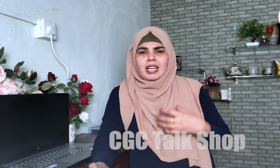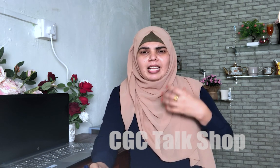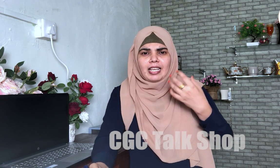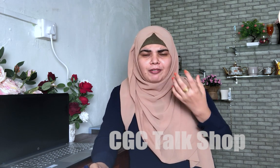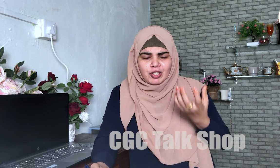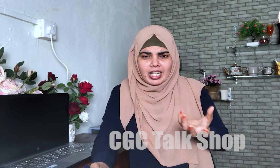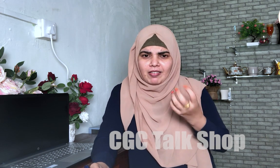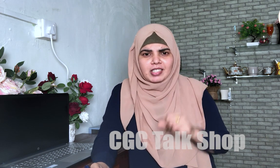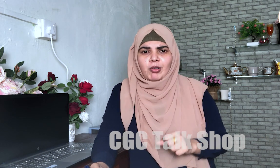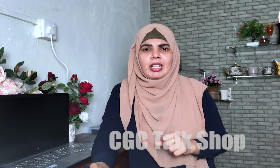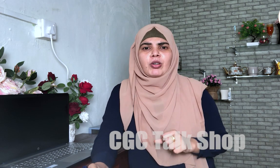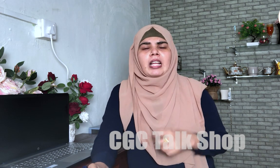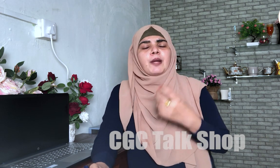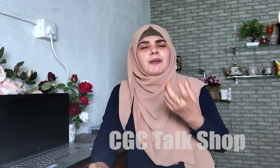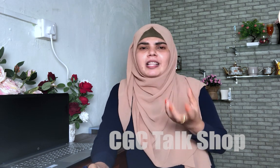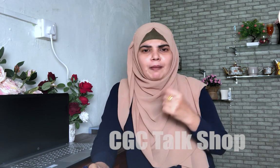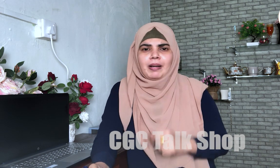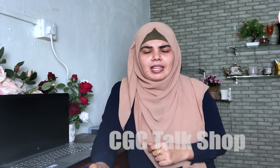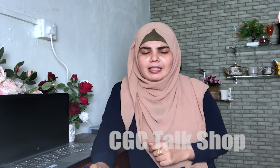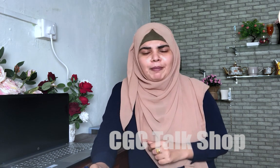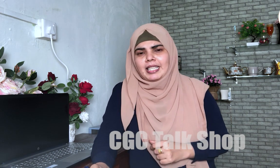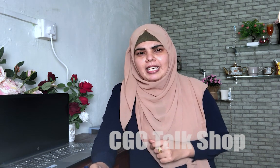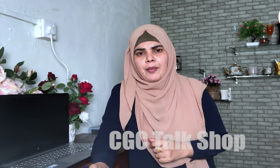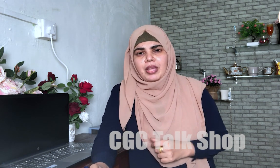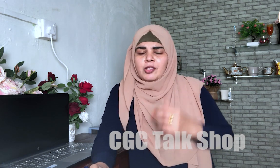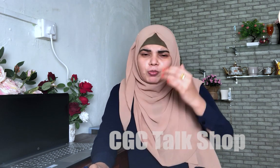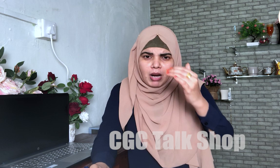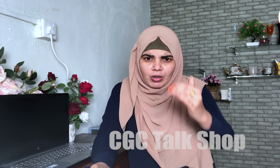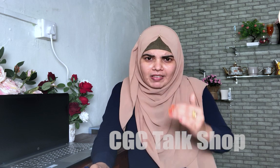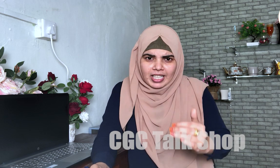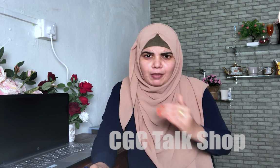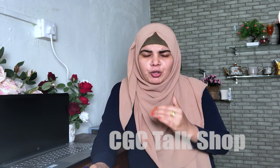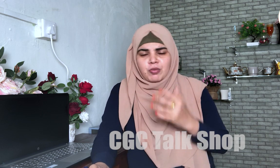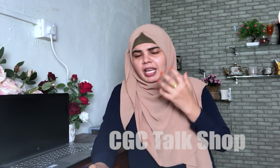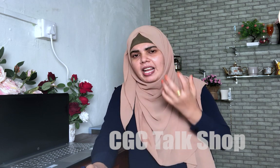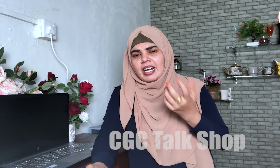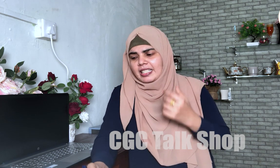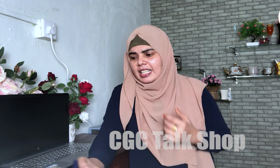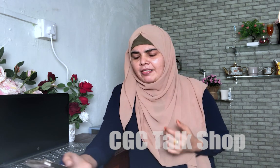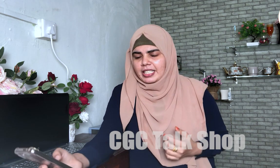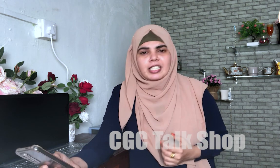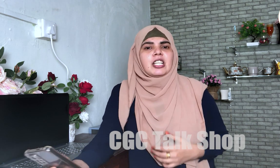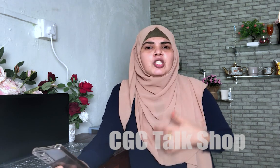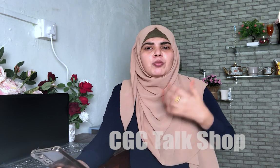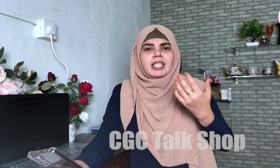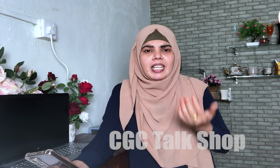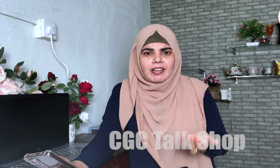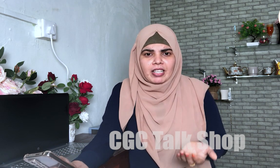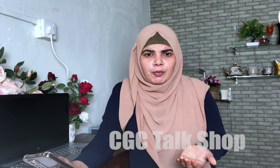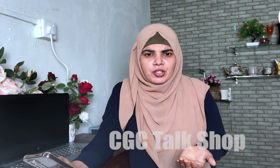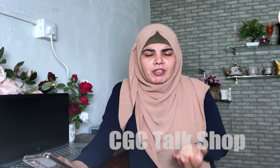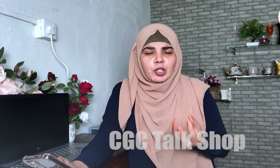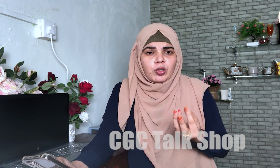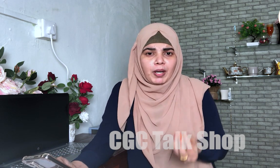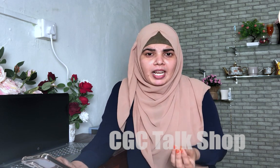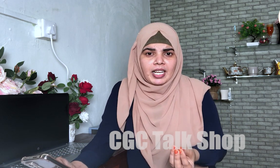நல்ல நல்ல விஷயங்கள் அவங்களுக்கு சொல்லி கொடுத்து அனுப்புறதுல தப்பில்லை இல்லையா. சும்மா உள்ளவங்களை எல்லாம் பிடிச்சி, மெயினான ஆட்கள் எல்லாம் விட்டுட்டு சும்மா